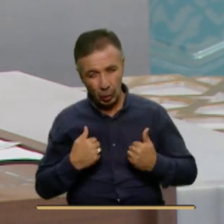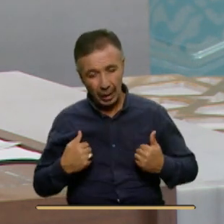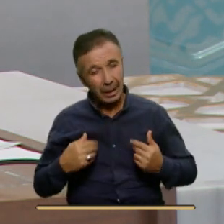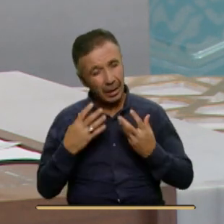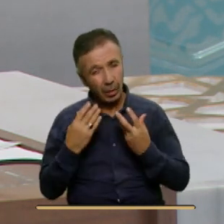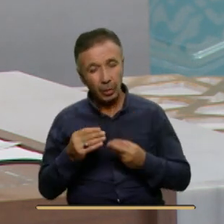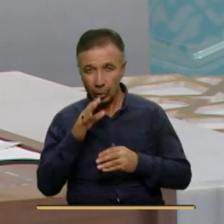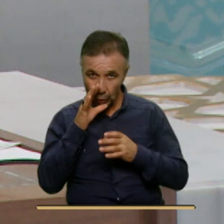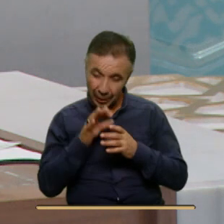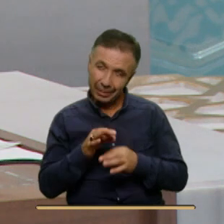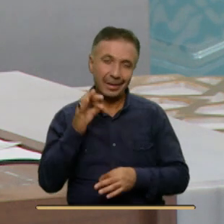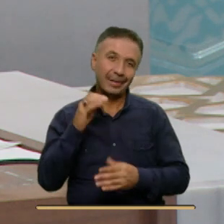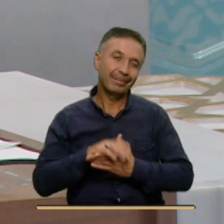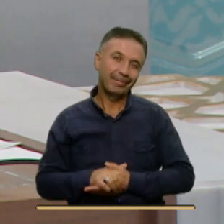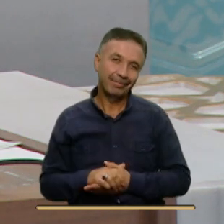kimsedir.